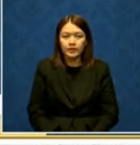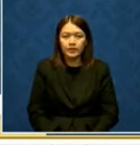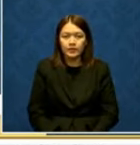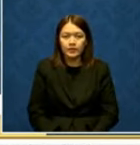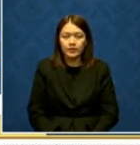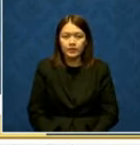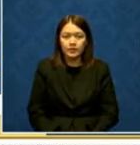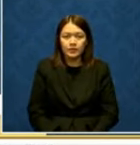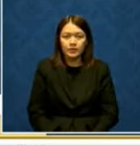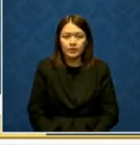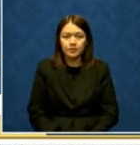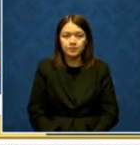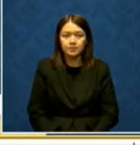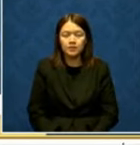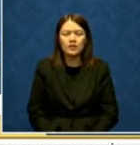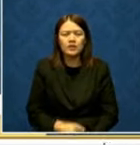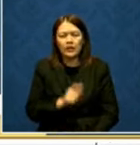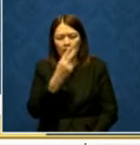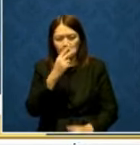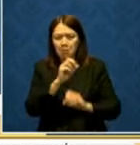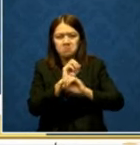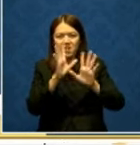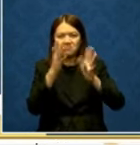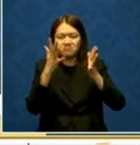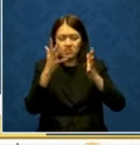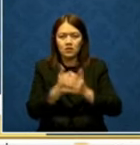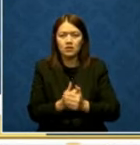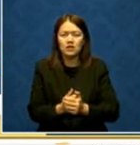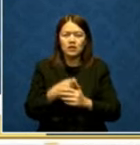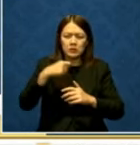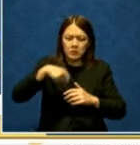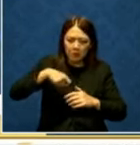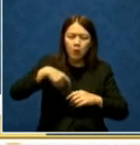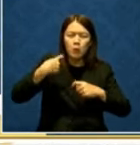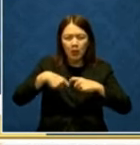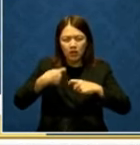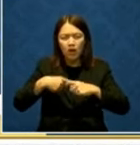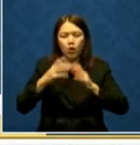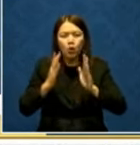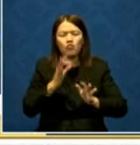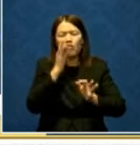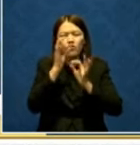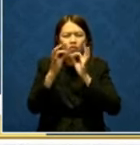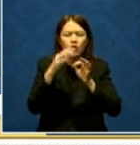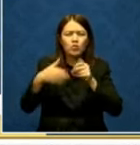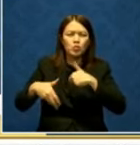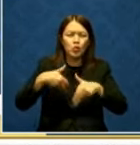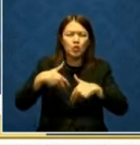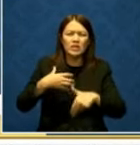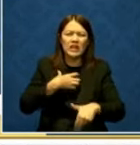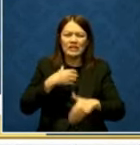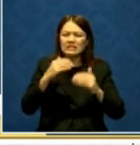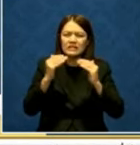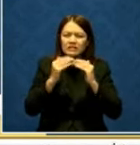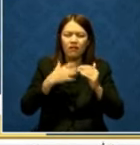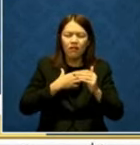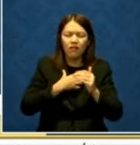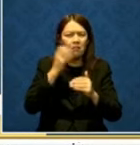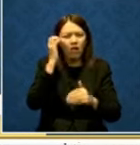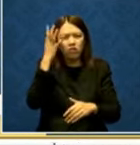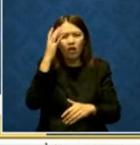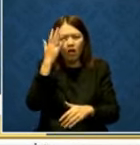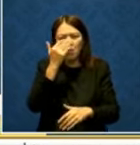คดีของศาลรัฐธรรมนูญไม่มีความชัดเจนนะครับมีความซับซ้อนจนทำให้ผู้ร้องเรียนเนี่ยประชาชนที่ต้องการใช้สิทธิ์เนี่ยไม่เข้า